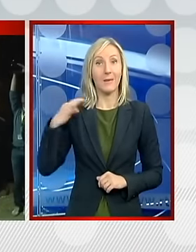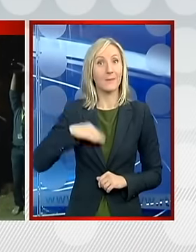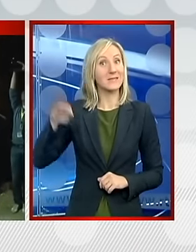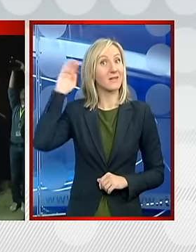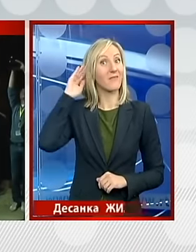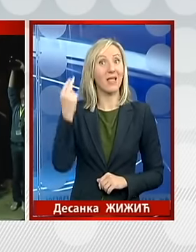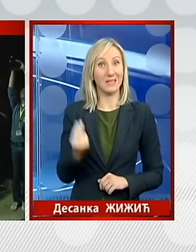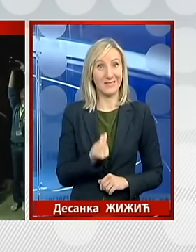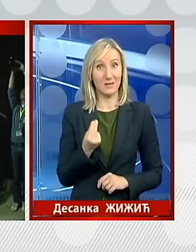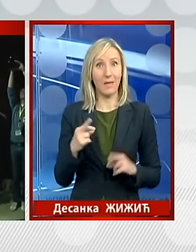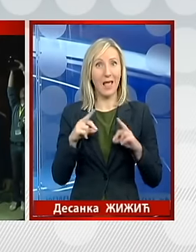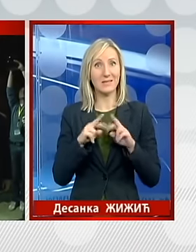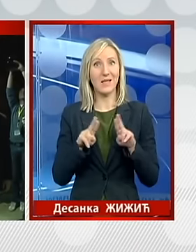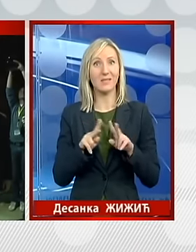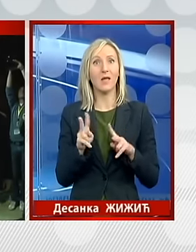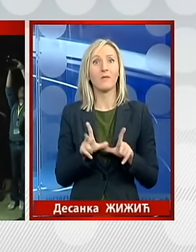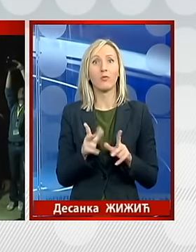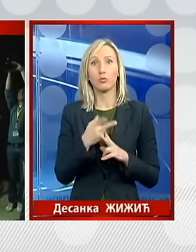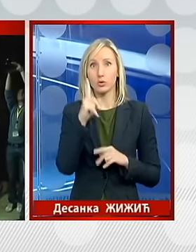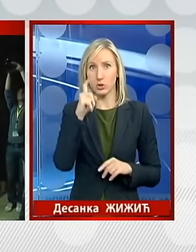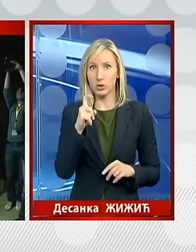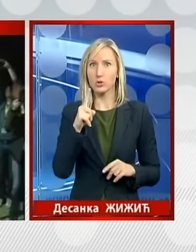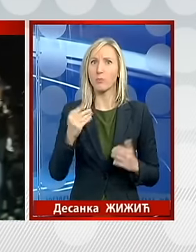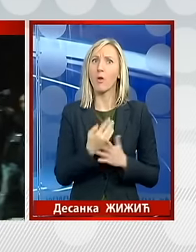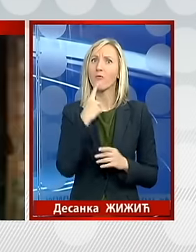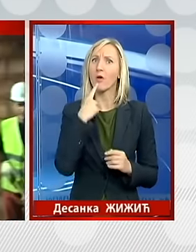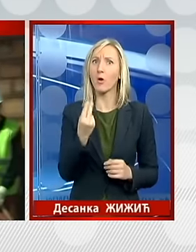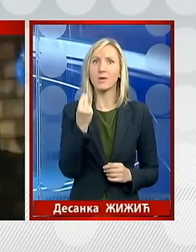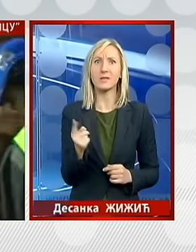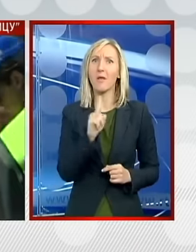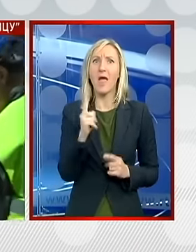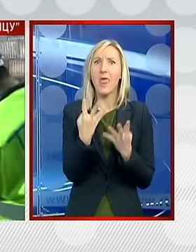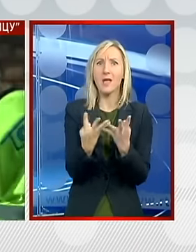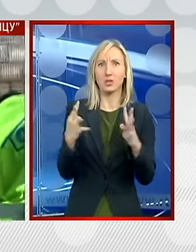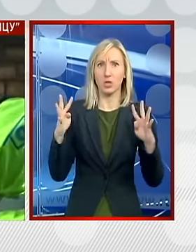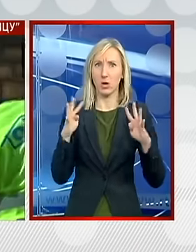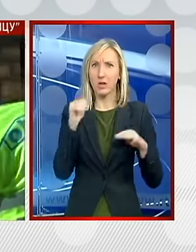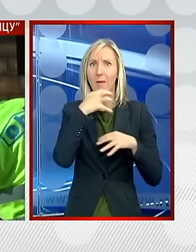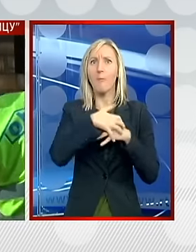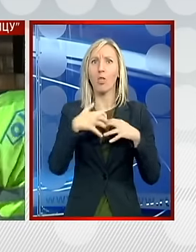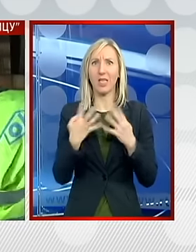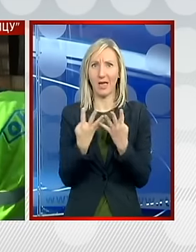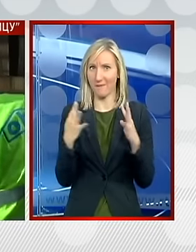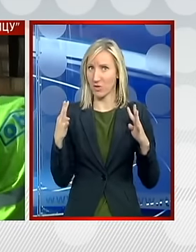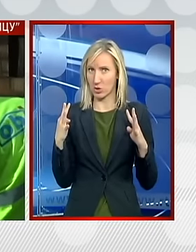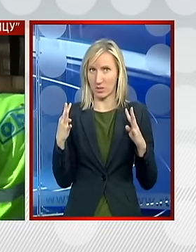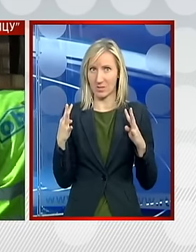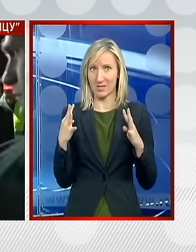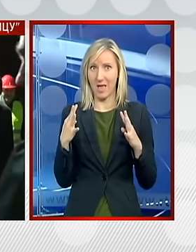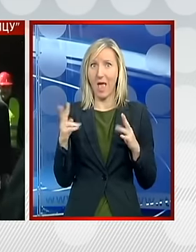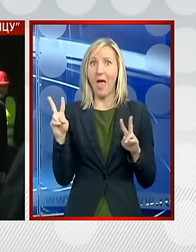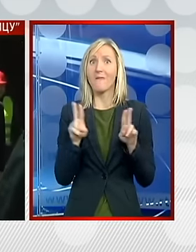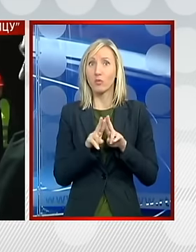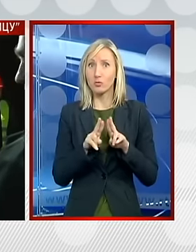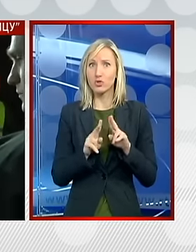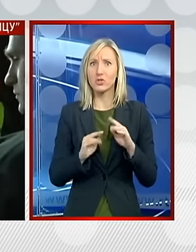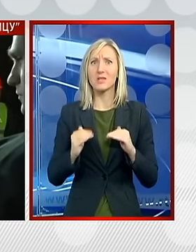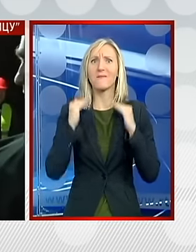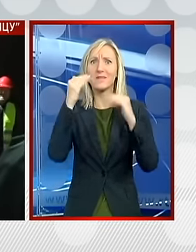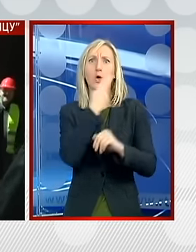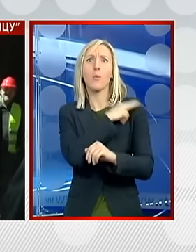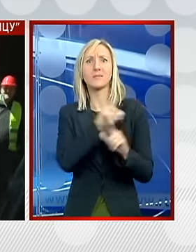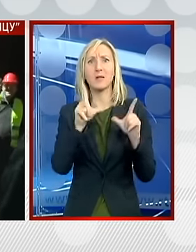Premijer Srbije Aleksandar Vučić ponovio je da Srbija neće podizati ograde i bodljikave žice. Vučić je s visokim komesarom Ujedinjenih